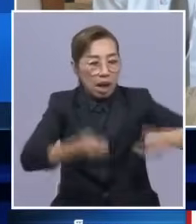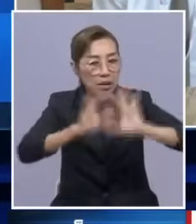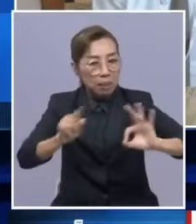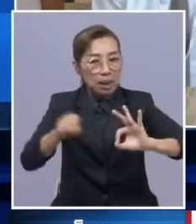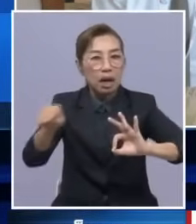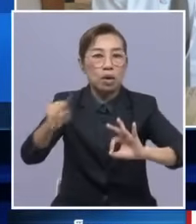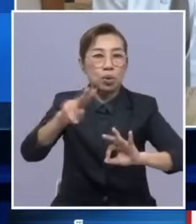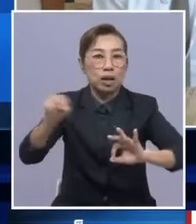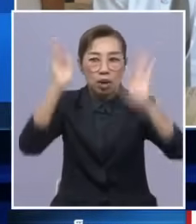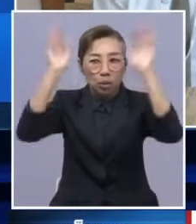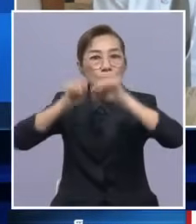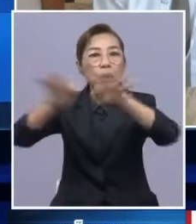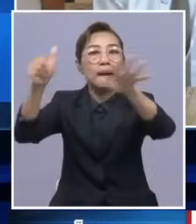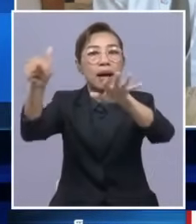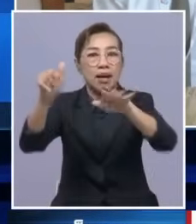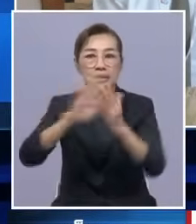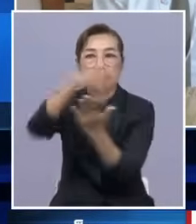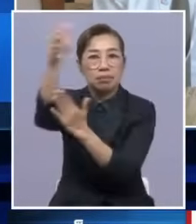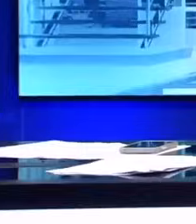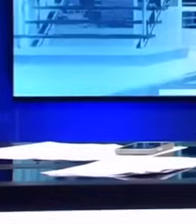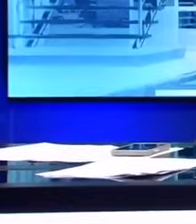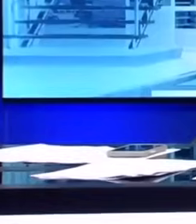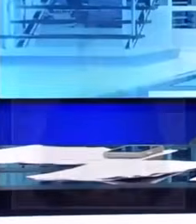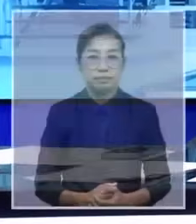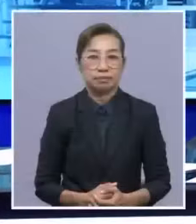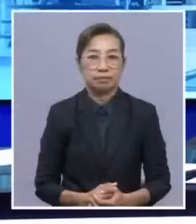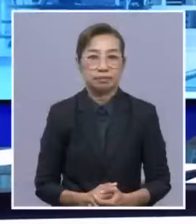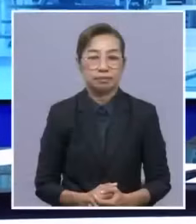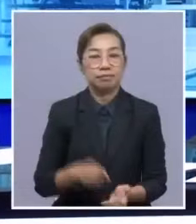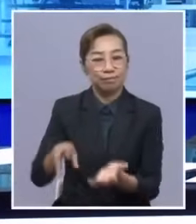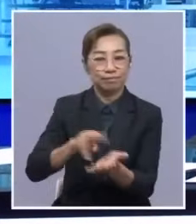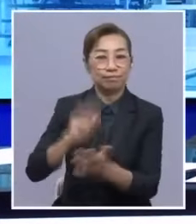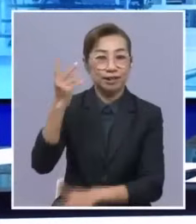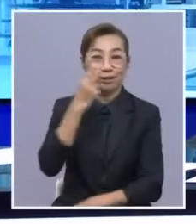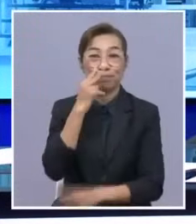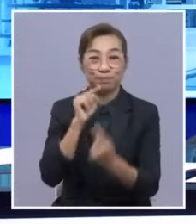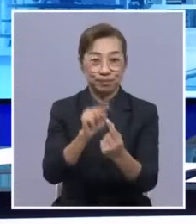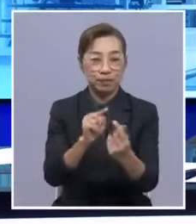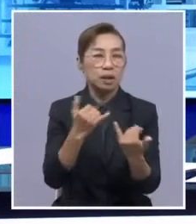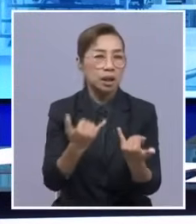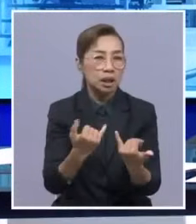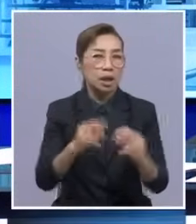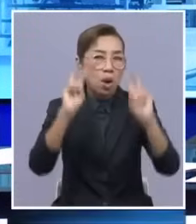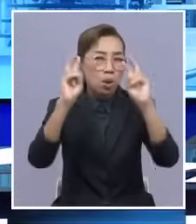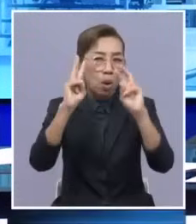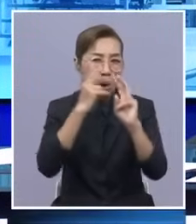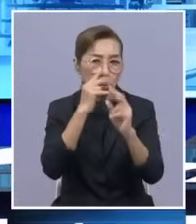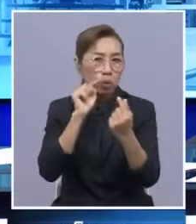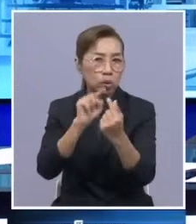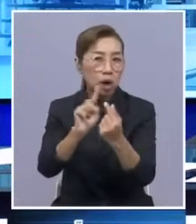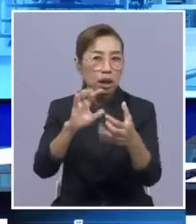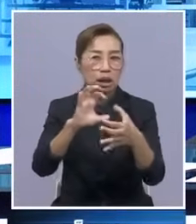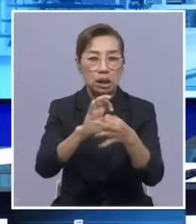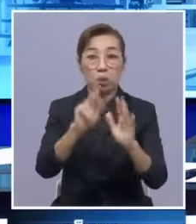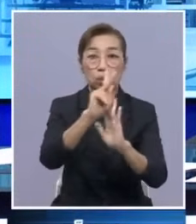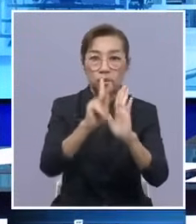การเชิญชวนให้คนมาท่องเที่ยวได้ด้วยนะ ค่ะ กับเข้าสู่เก็บตกจากเนชั่นนะครับประเด็นที่เราต้องตามกันก็คือเรื่องของกฎหม